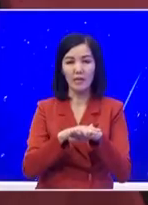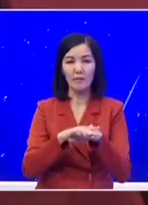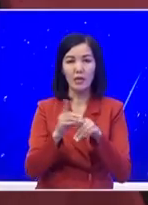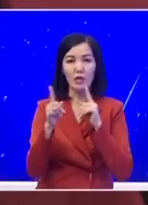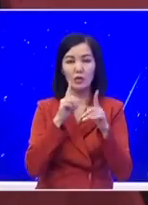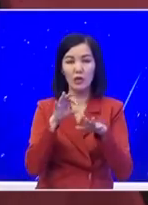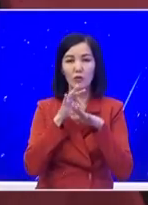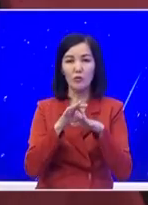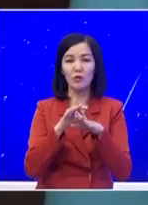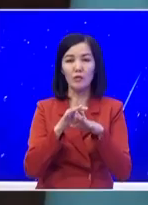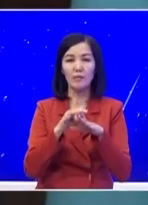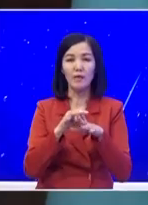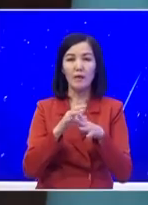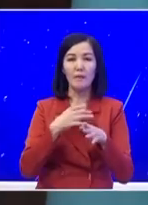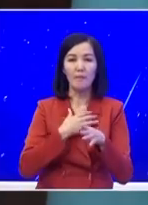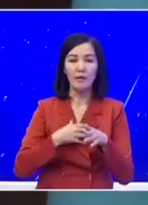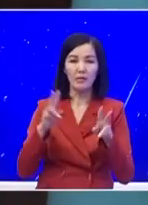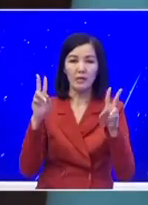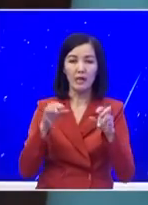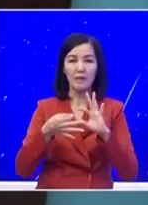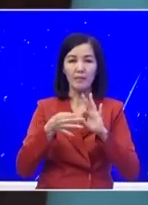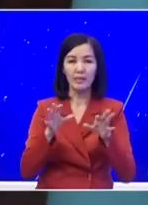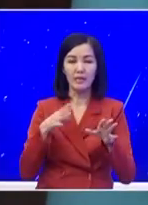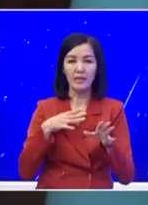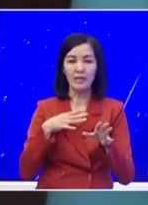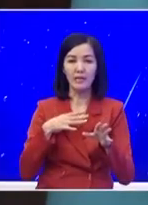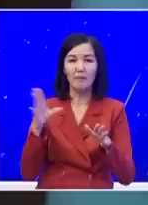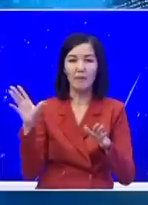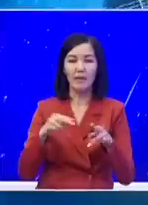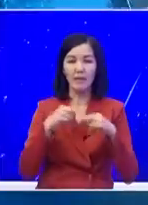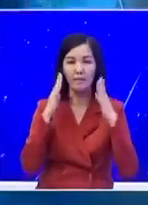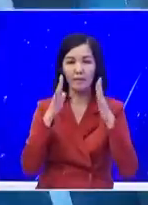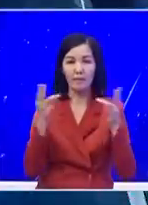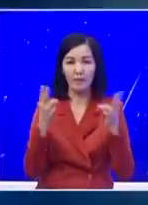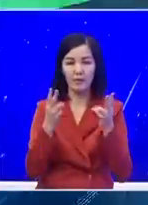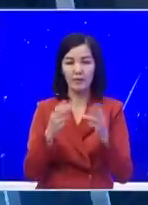маңызды мәселелерді пысықтады. Індетпен күресте ұсақ-түйек болмайтынын ескертті.